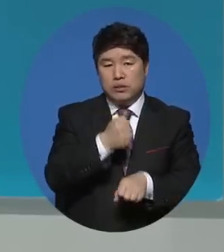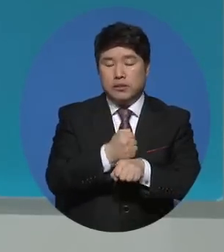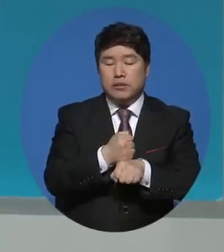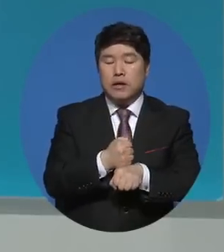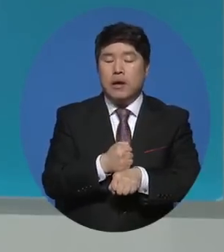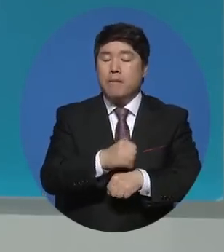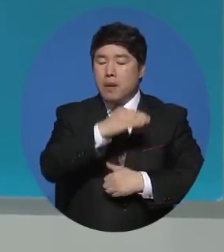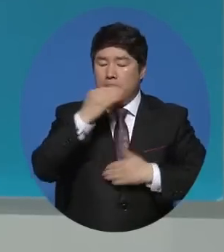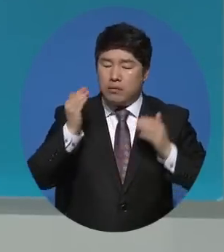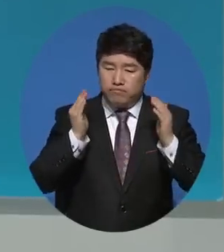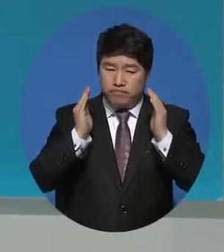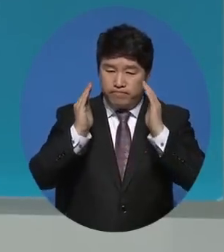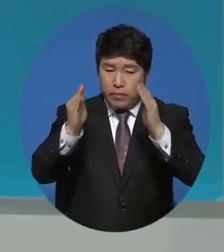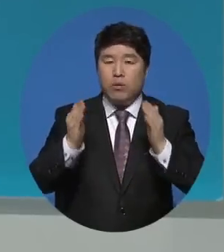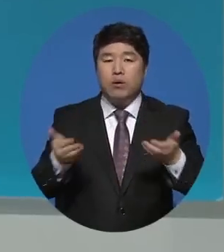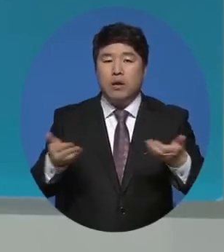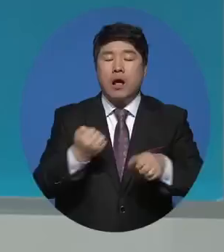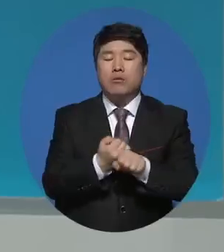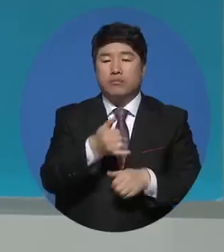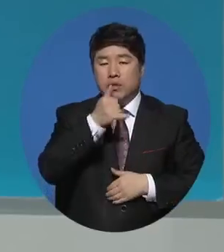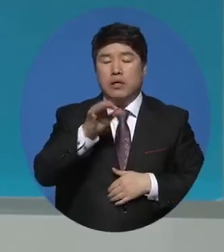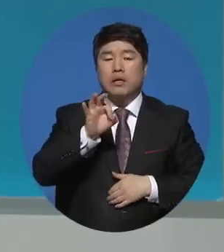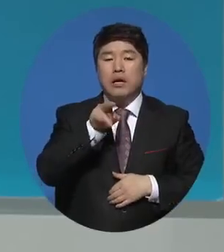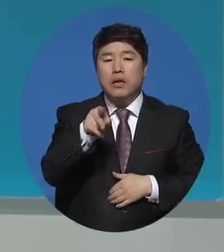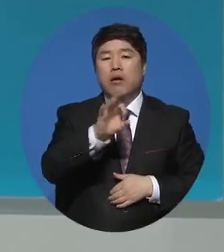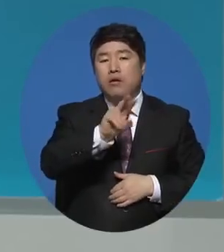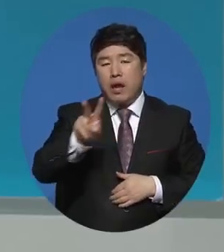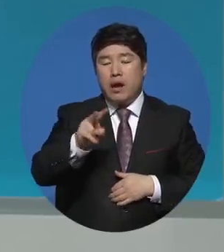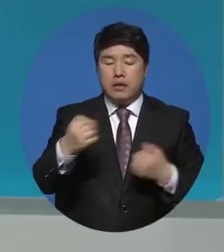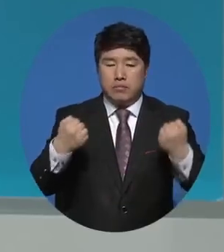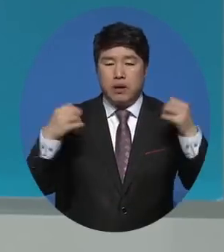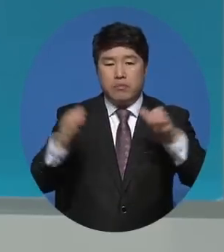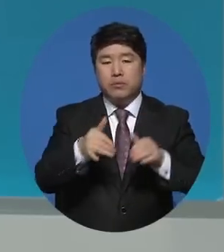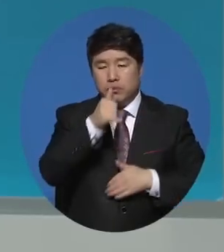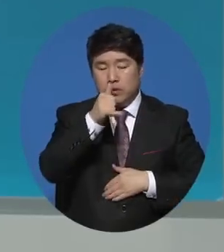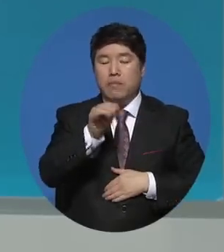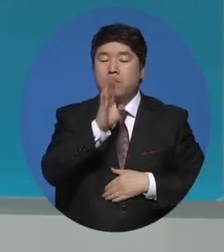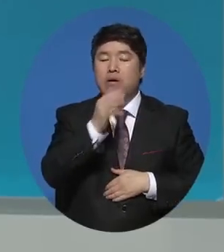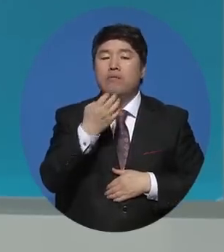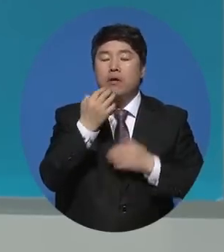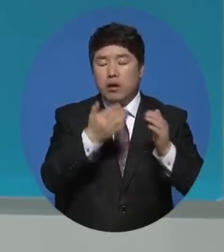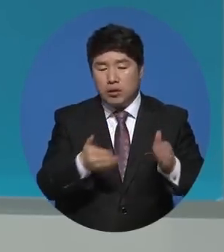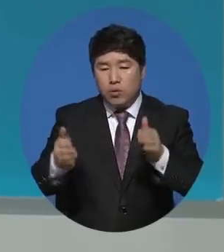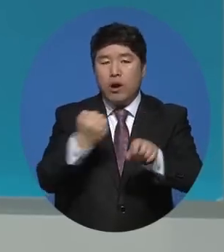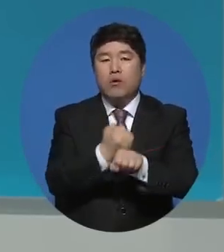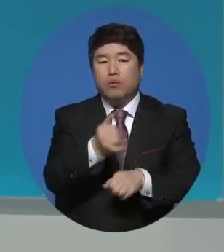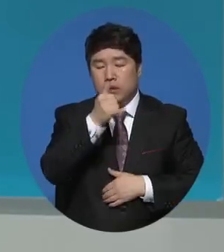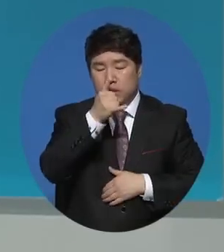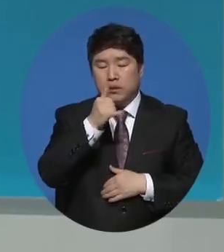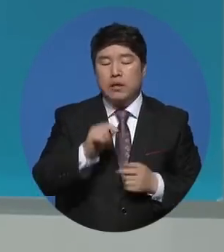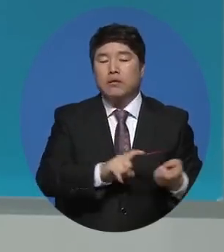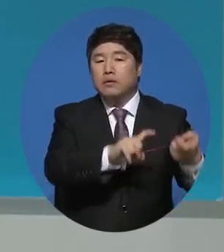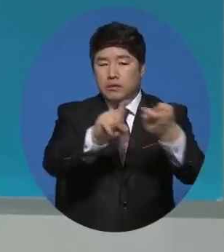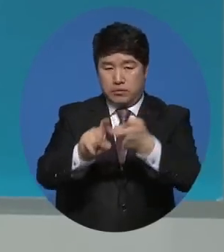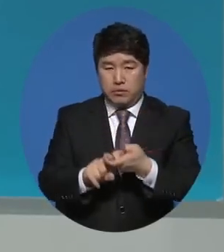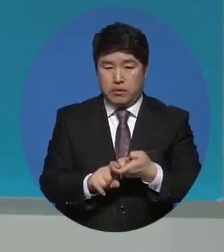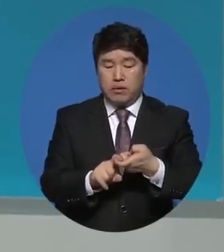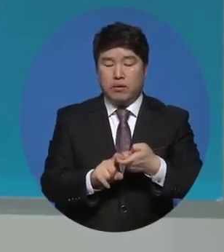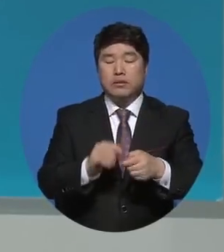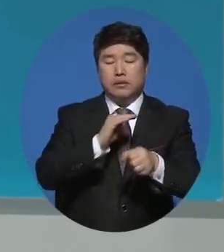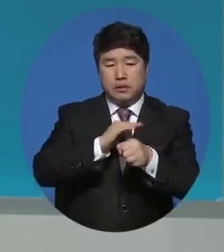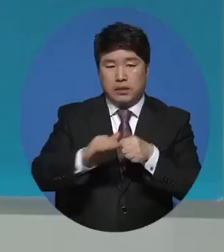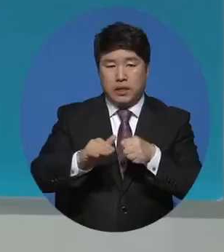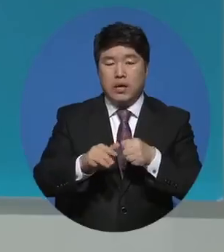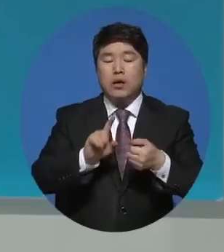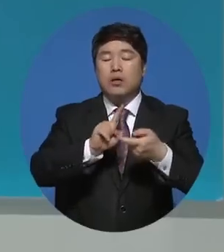있도록 여야가 서로 힘을 합하는 제도 바로 경기도가 하고 있는 이러한 연정의 형태 바로 협치